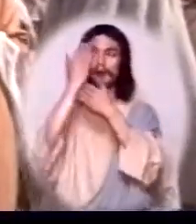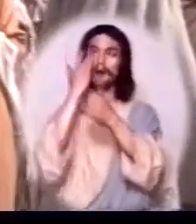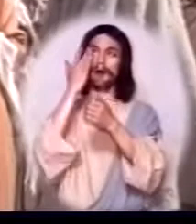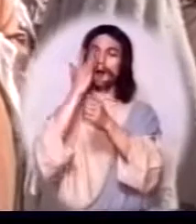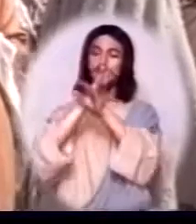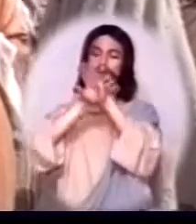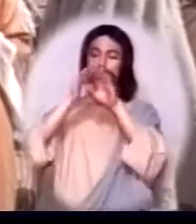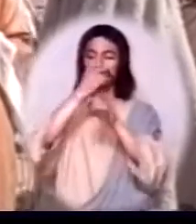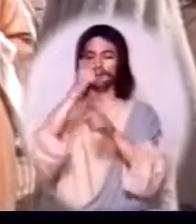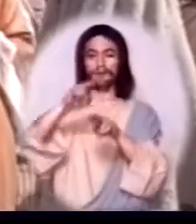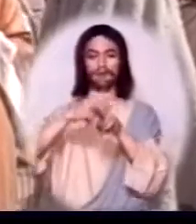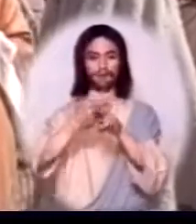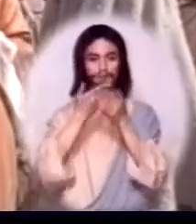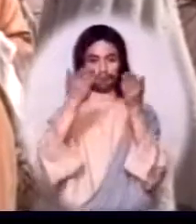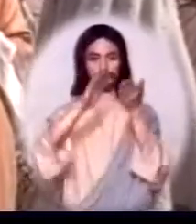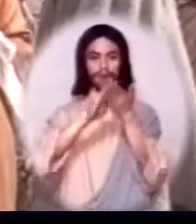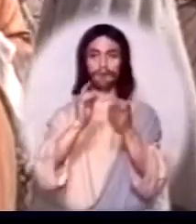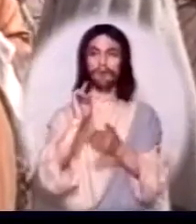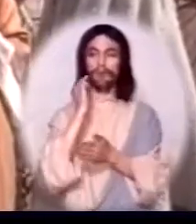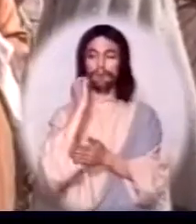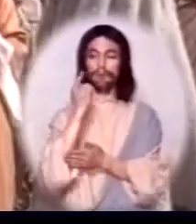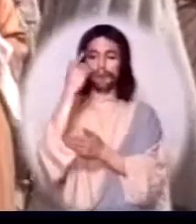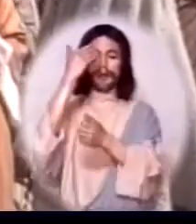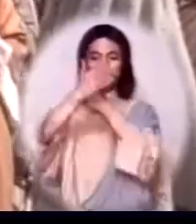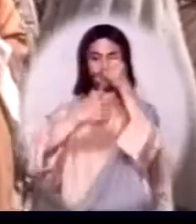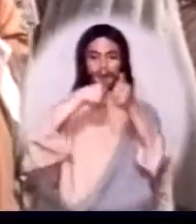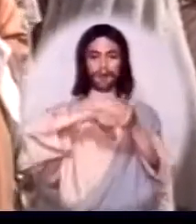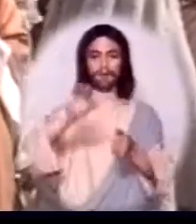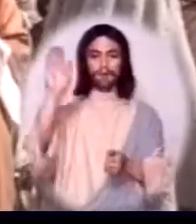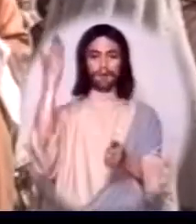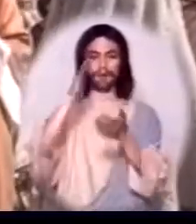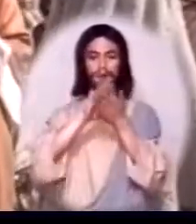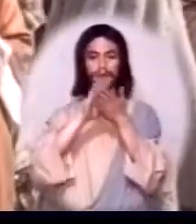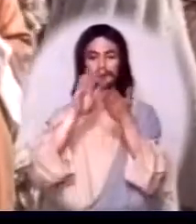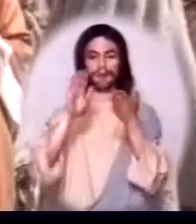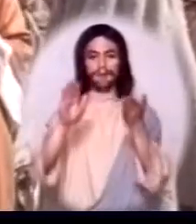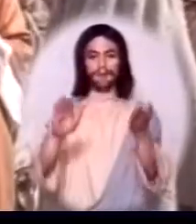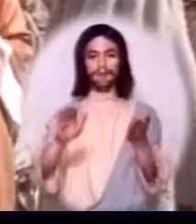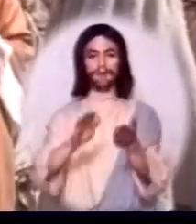그리하면 하늘에서 상이 크리라. 또 지극히 높으신 하나님의 아들이 되리라.